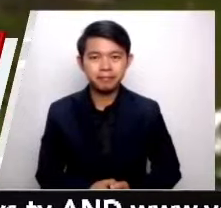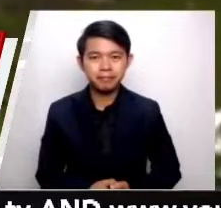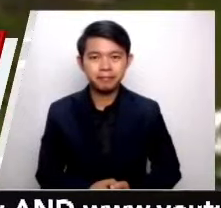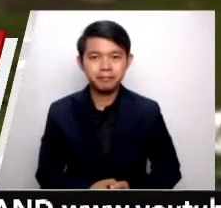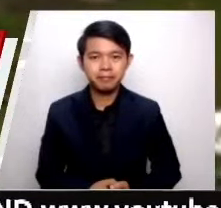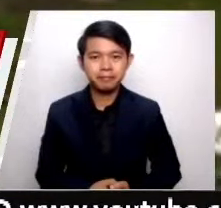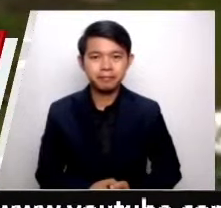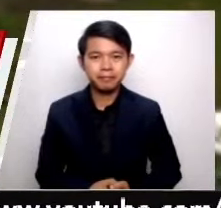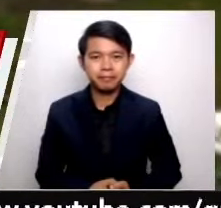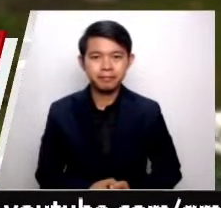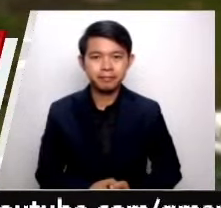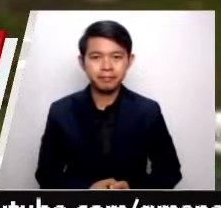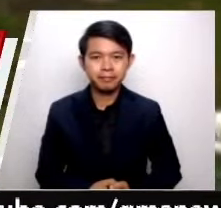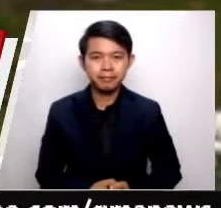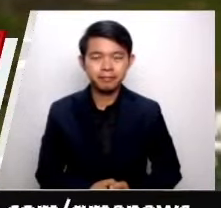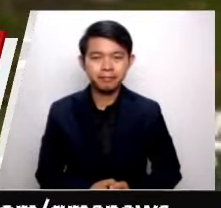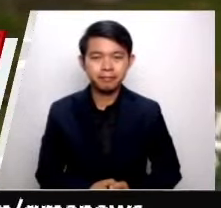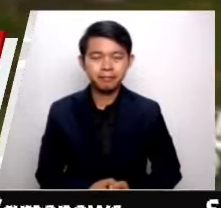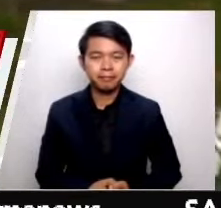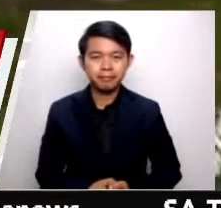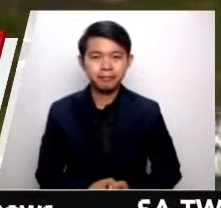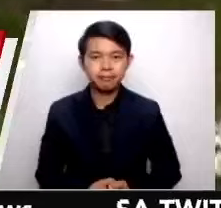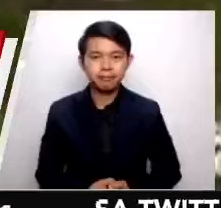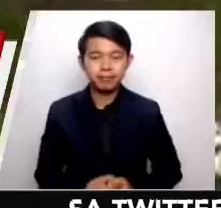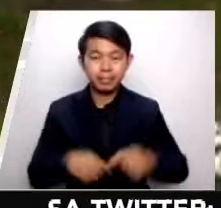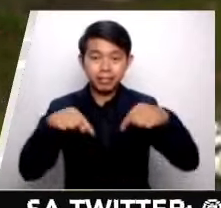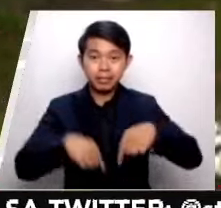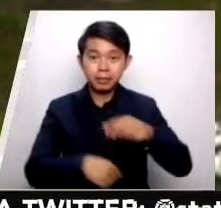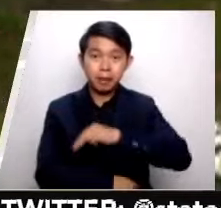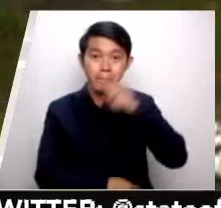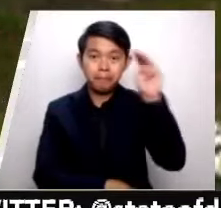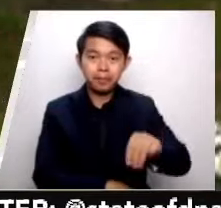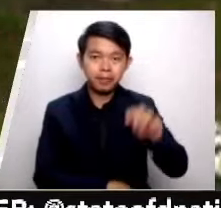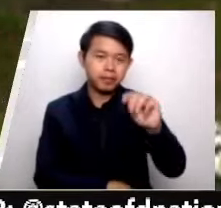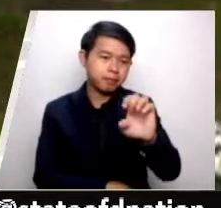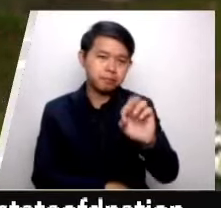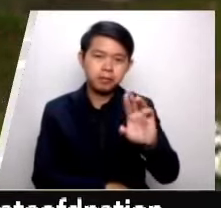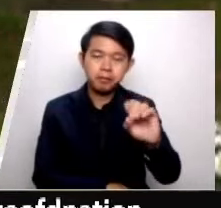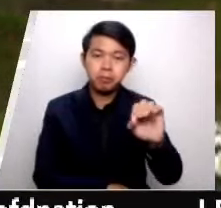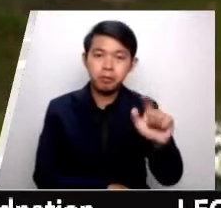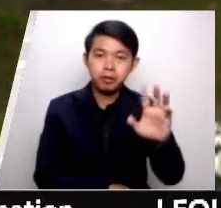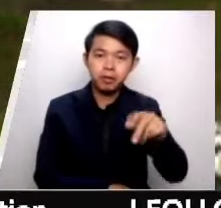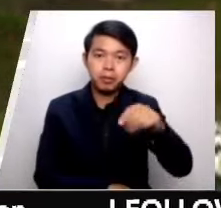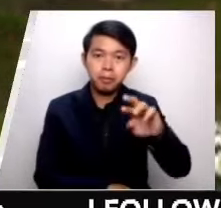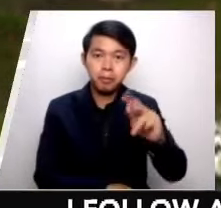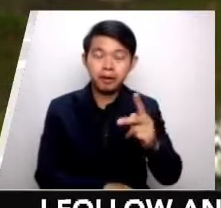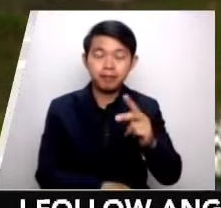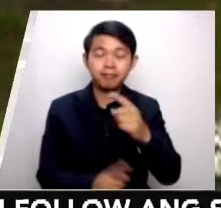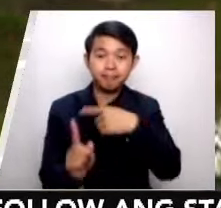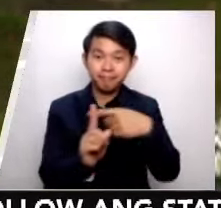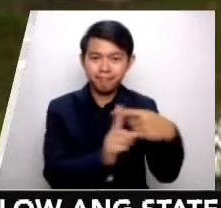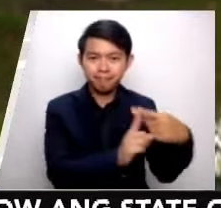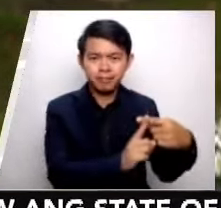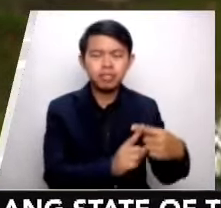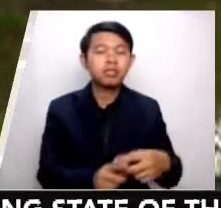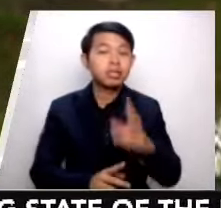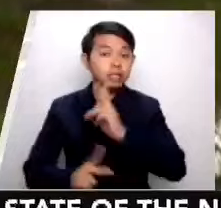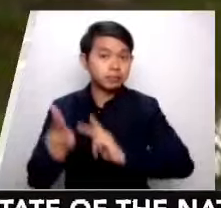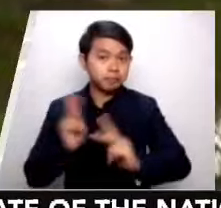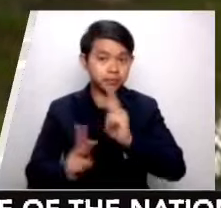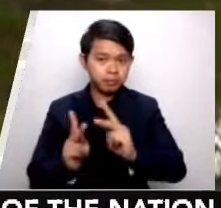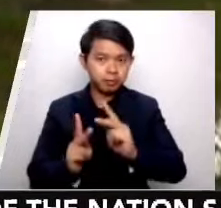Atom, dahil 24 oras ngang bukas itong Manila Memorial Park sa Parañaque, ang ilang dalaw dito na magpapalipas ng